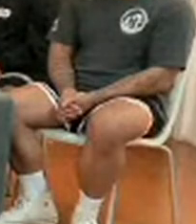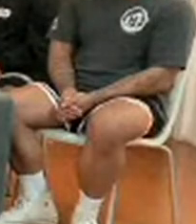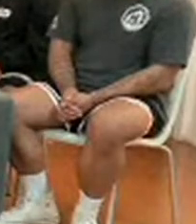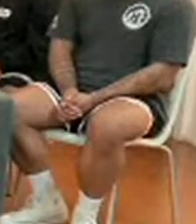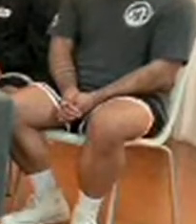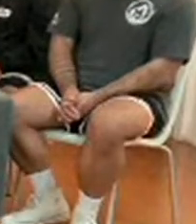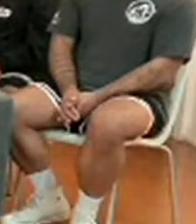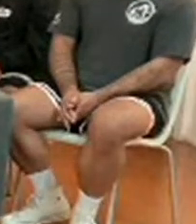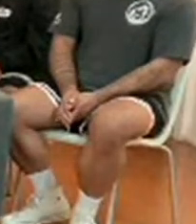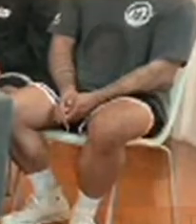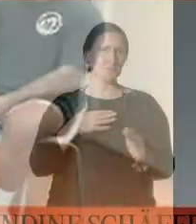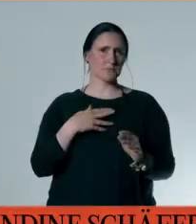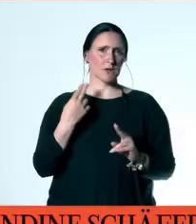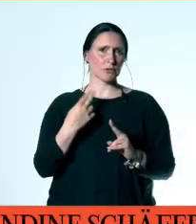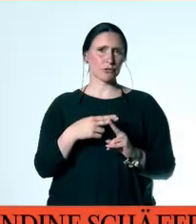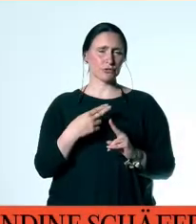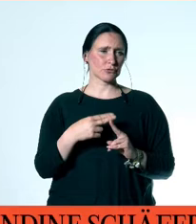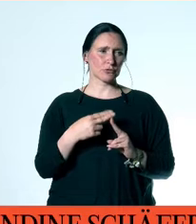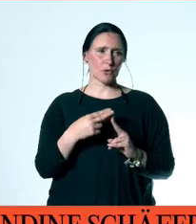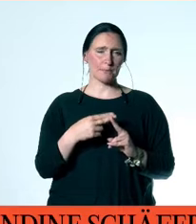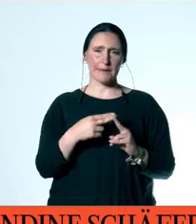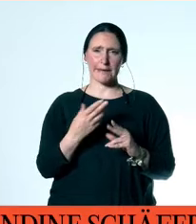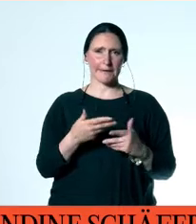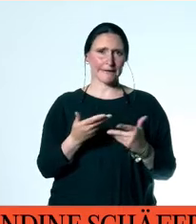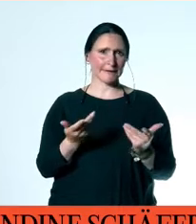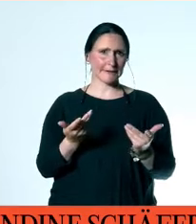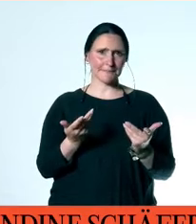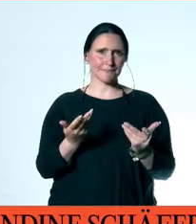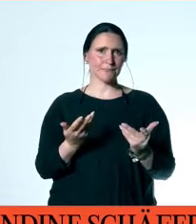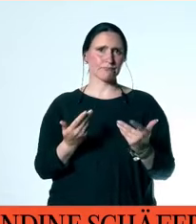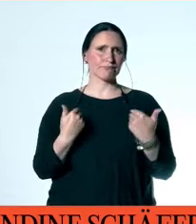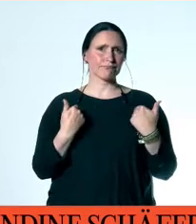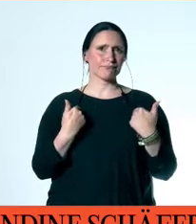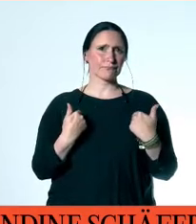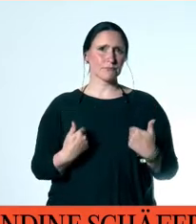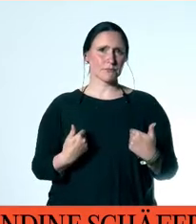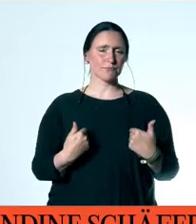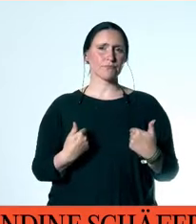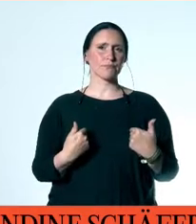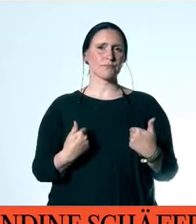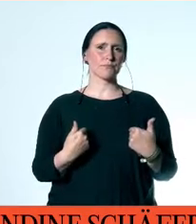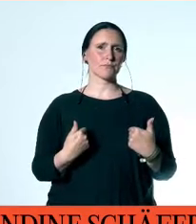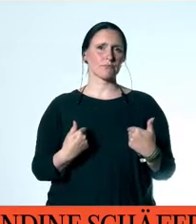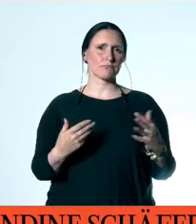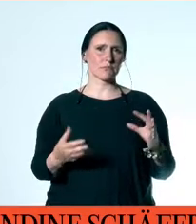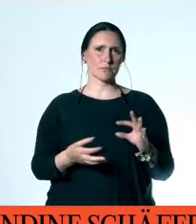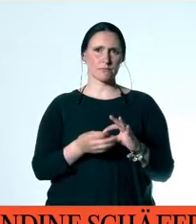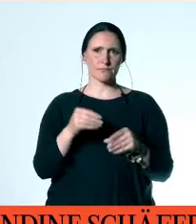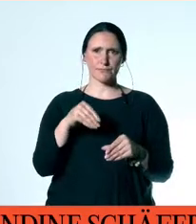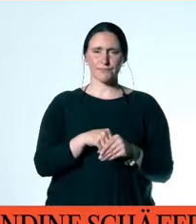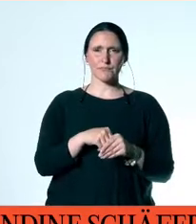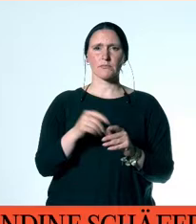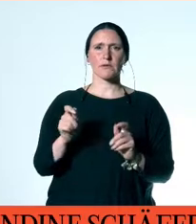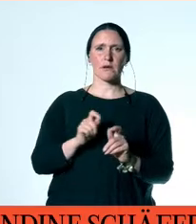Tala Palapa, my name is Moi Lama. I am of Samoan descent. My pronouns